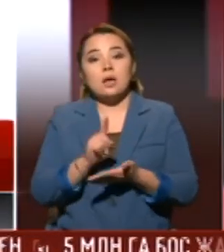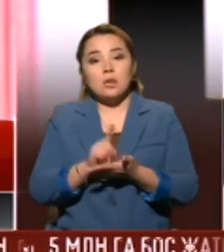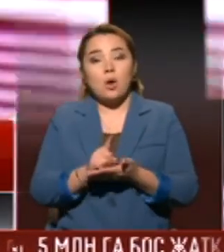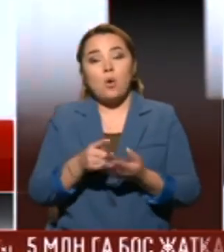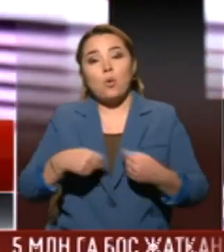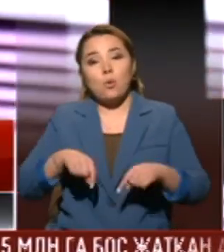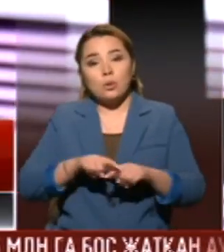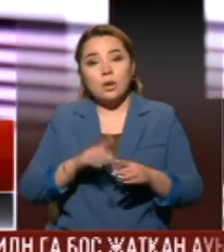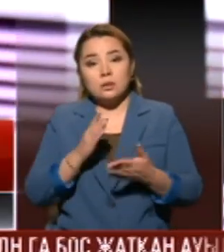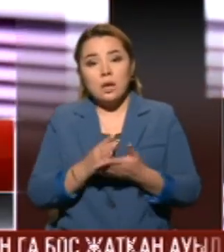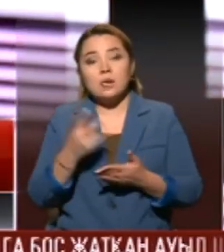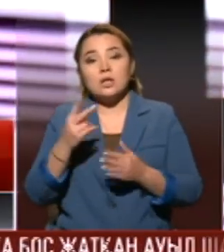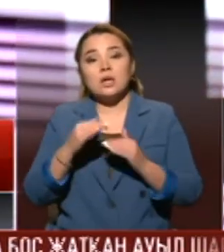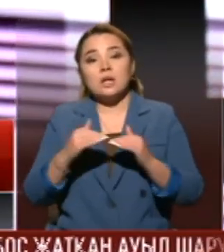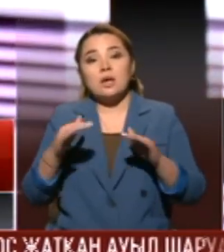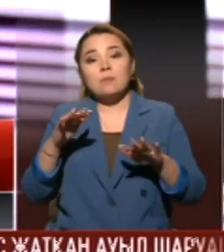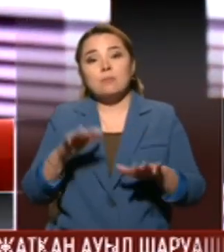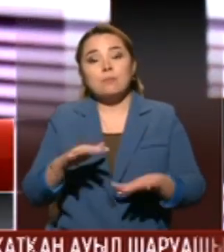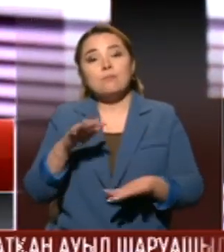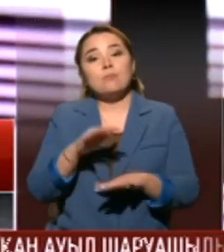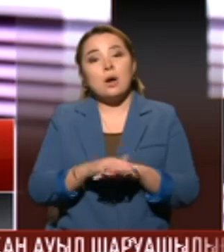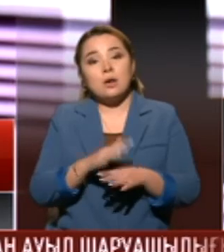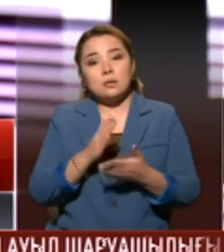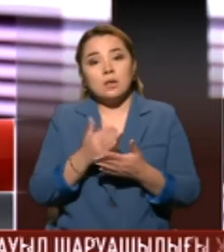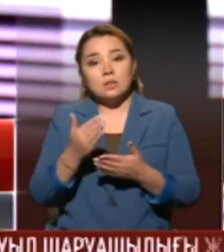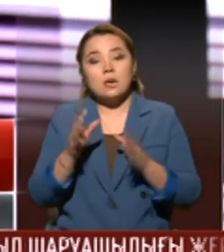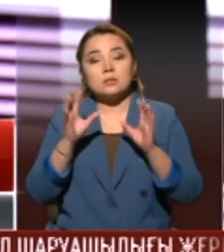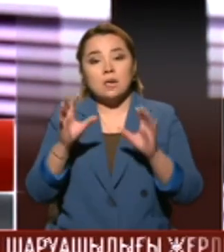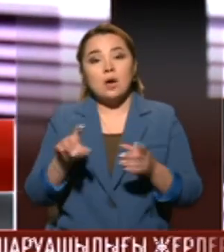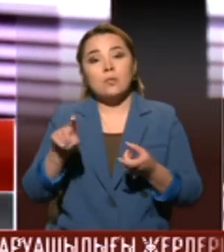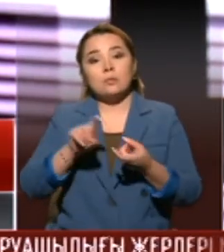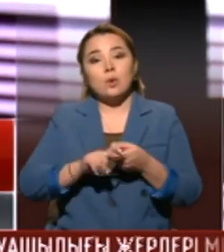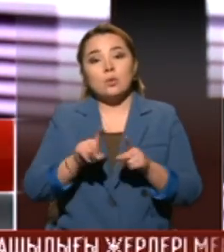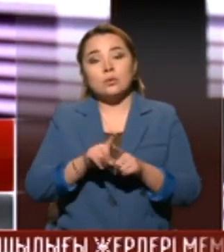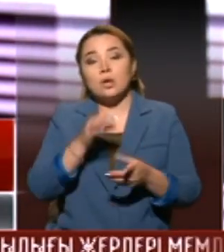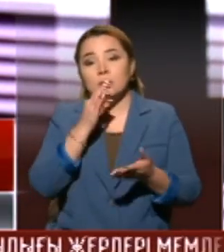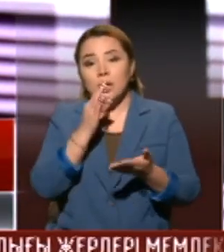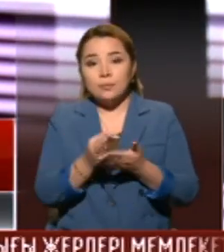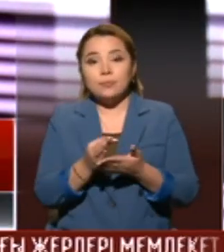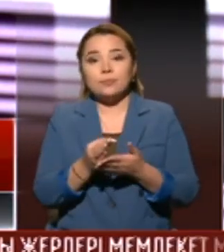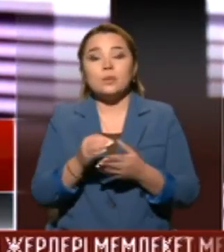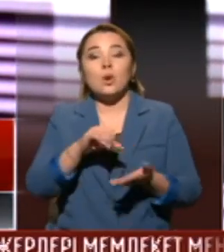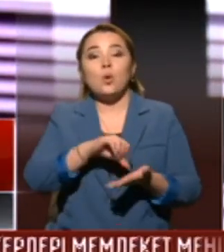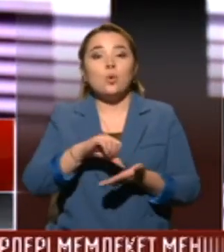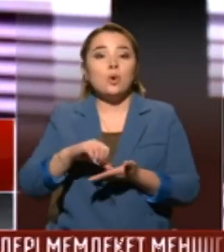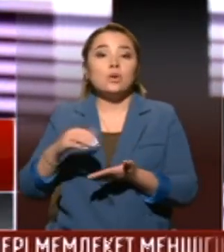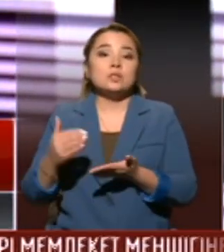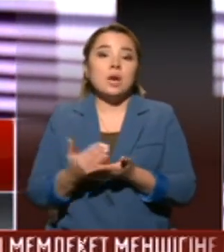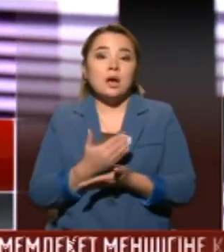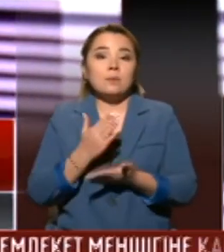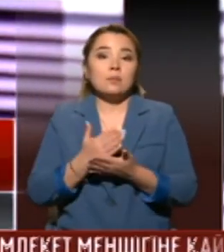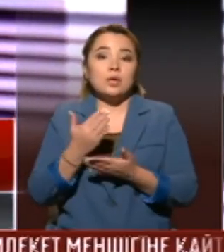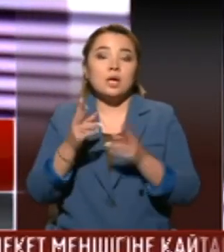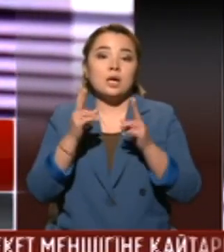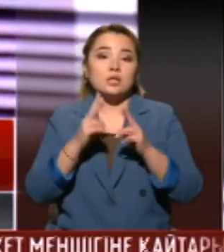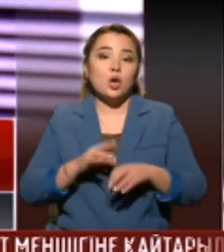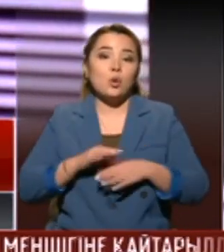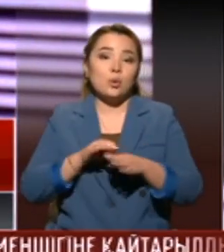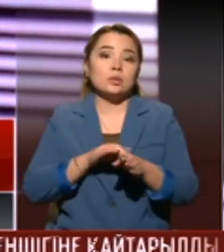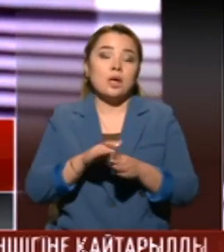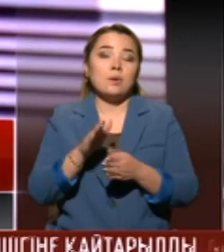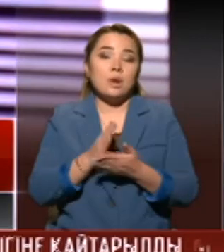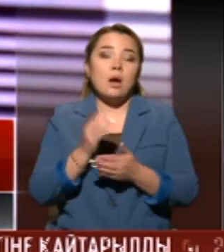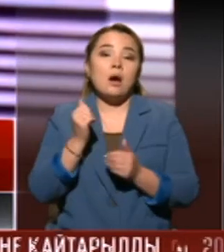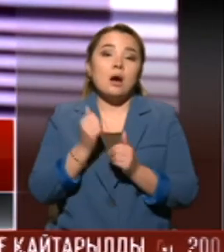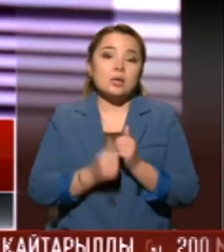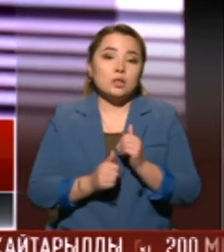және екінші деңгейдегі банктер заңнамамен соларға жаңа өкілеттік берілген. Тексеріліп отырады. Әрбір